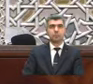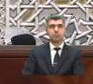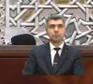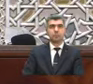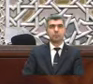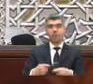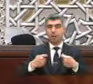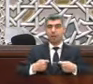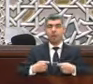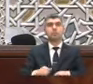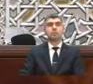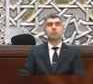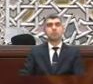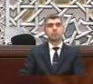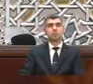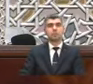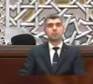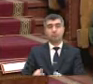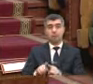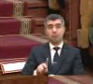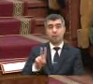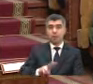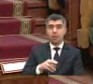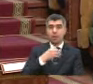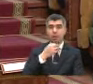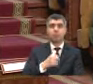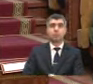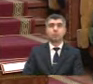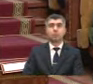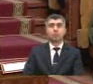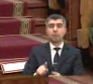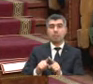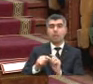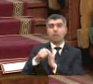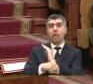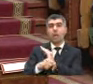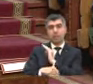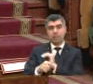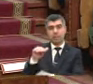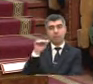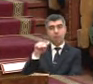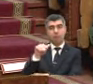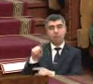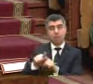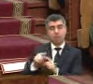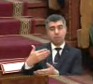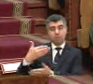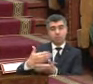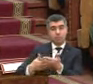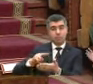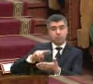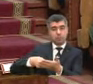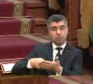سيد الرئيس المحترم، للامانه وانا احد ابناء الاقاليم الجنوبيه، هذا الموضوع ديال الرخص هو من احد المواضيع